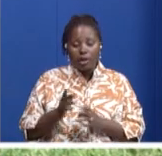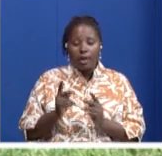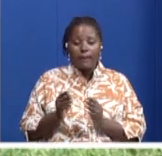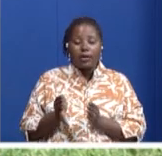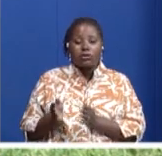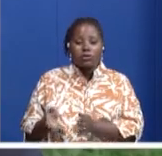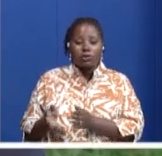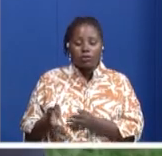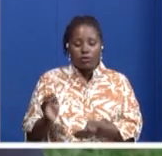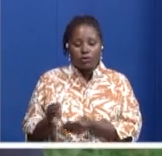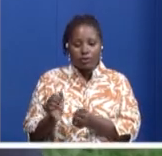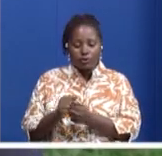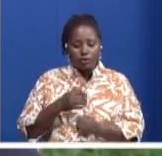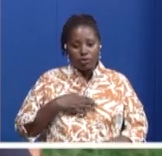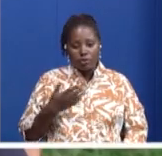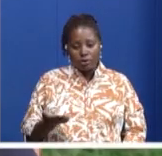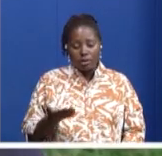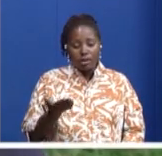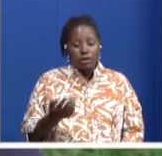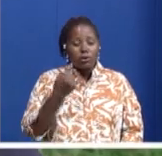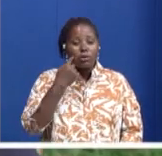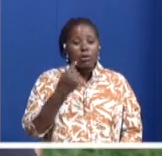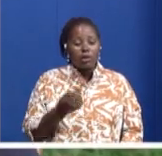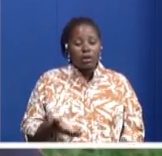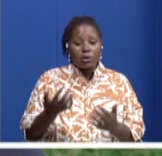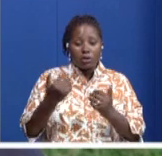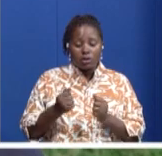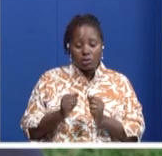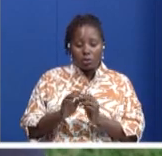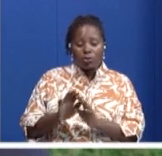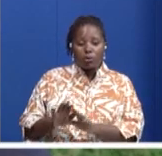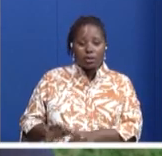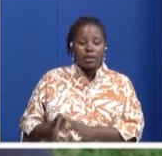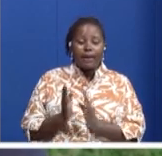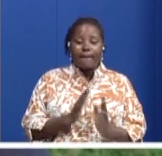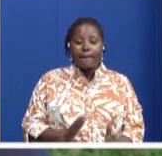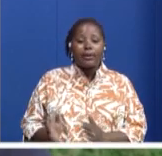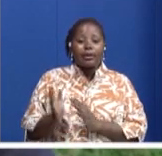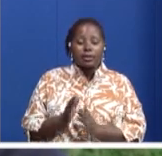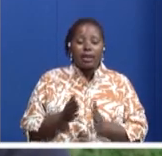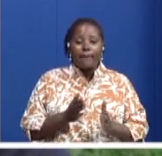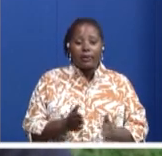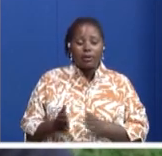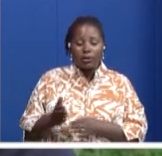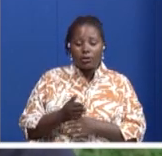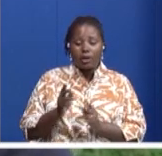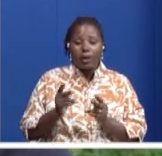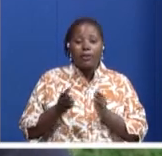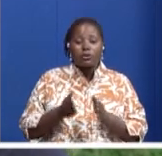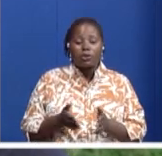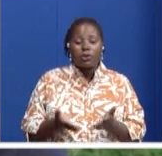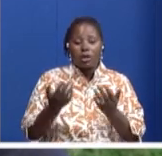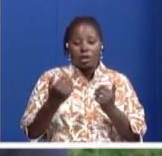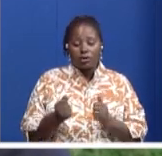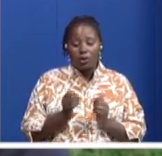st ya kadhi vitu vetu mle na hio talion kwa ajili ya kuza kuia sasa maandi ya madaras ambo tume kama st yawe